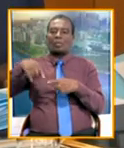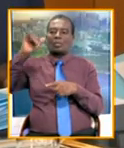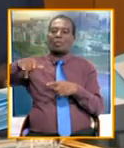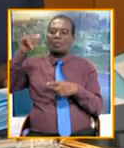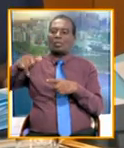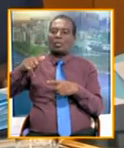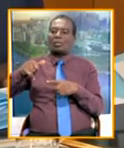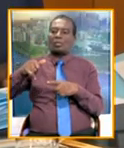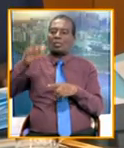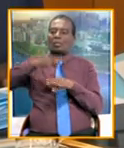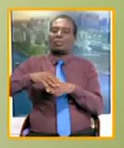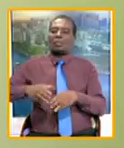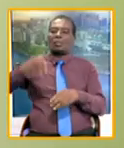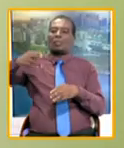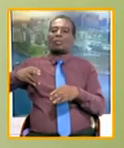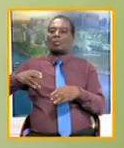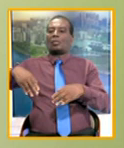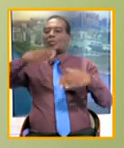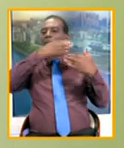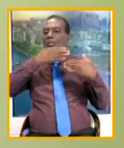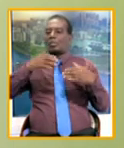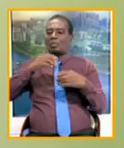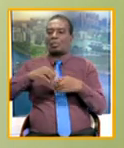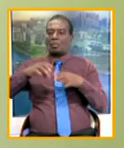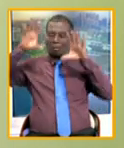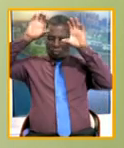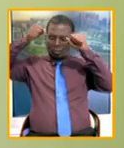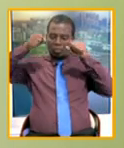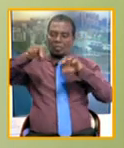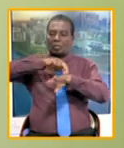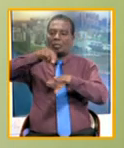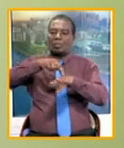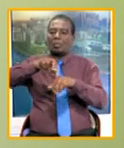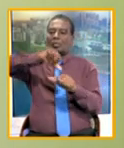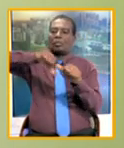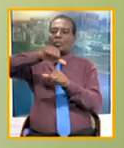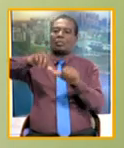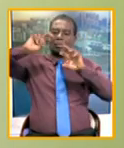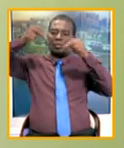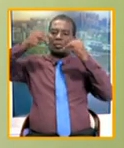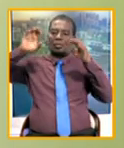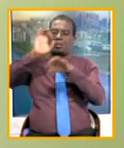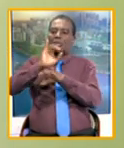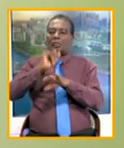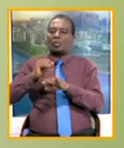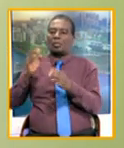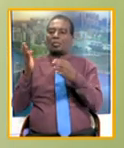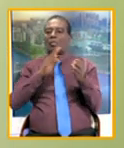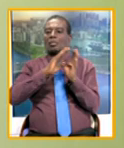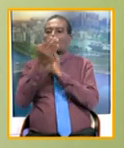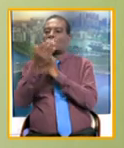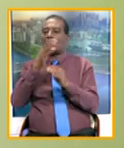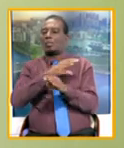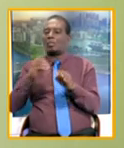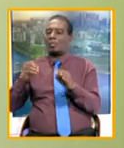Yamoussoukro sous le haut patronage du président de la République autour du thème « La Côte d'Ivoire face aux défis